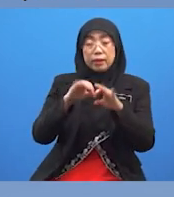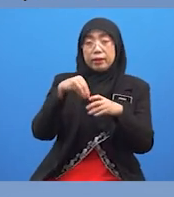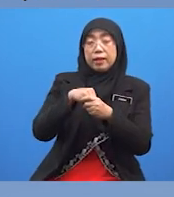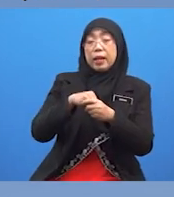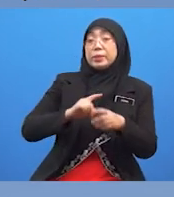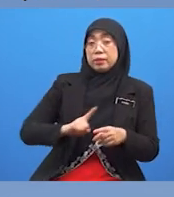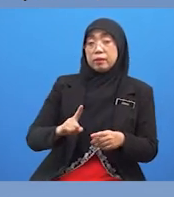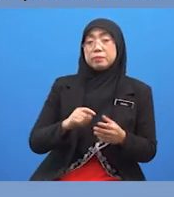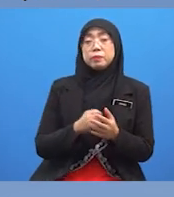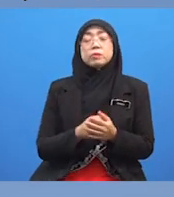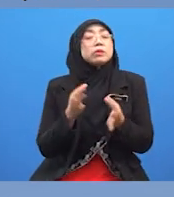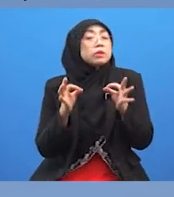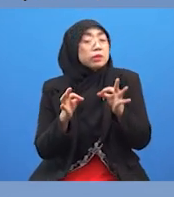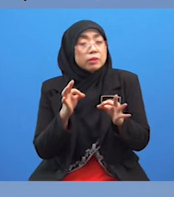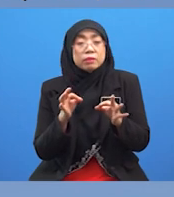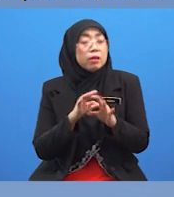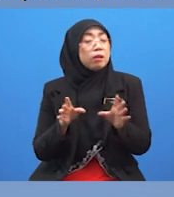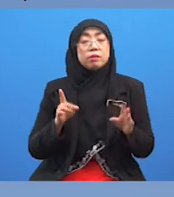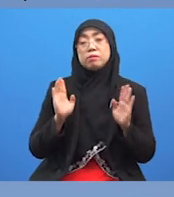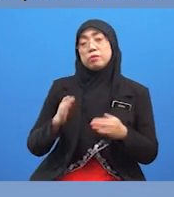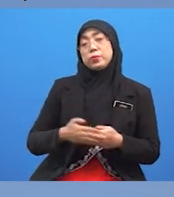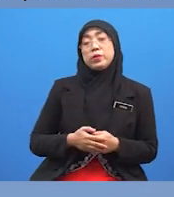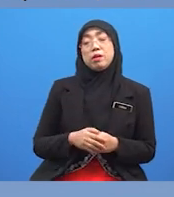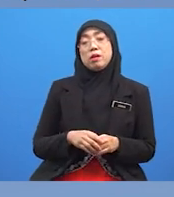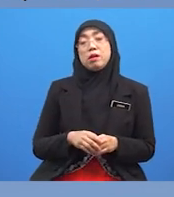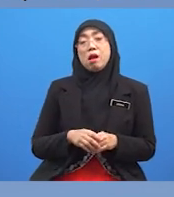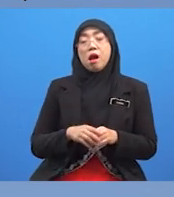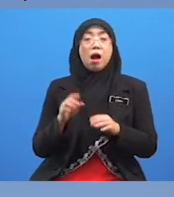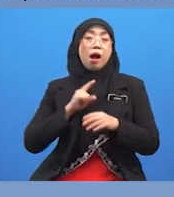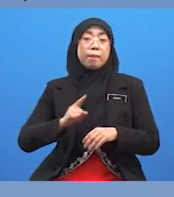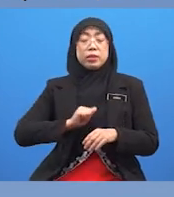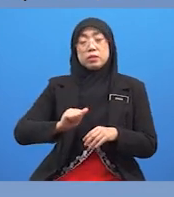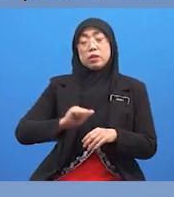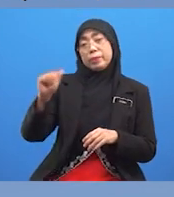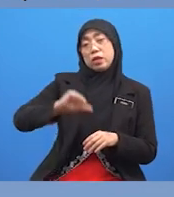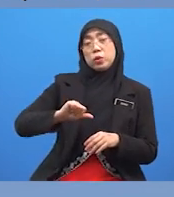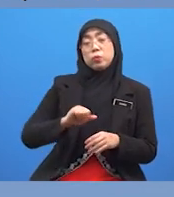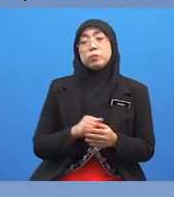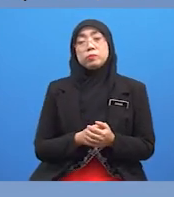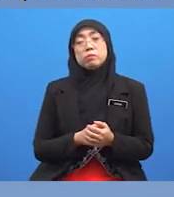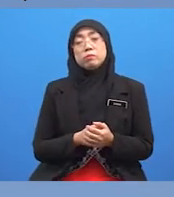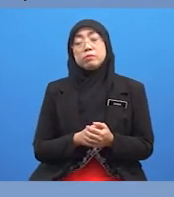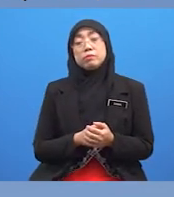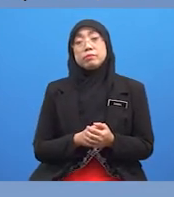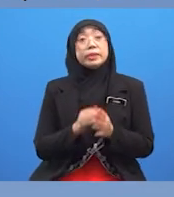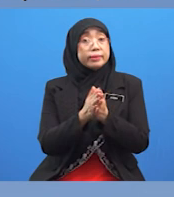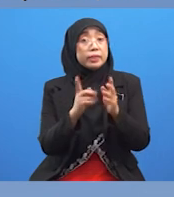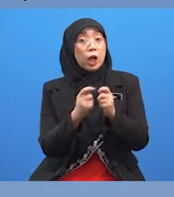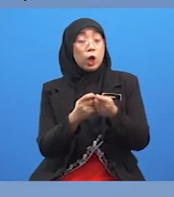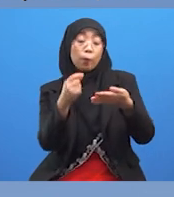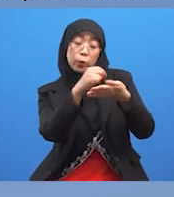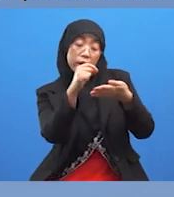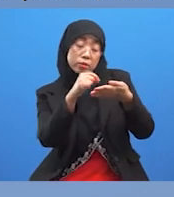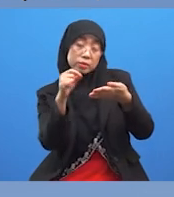tidak bersolat akan meruntuhkan agamanya. Dalam hal ini, pengarang mencatatkan peristiwa